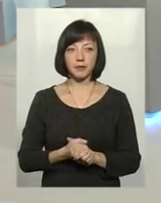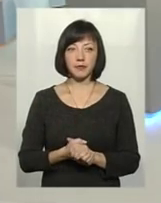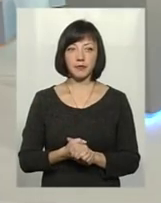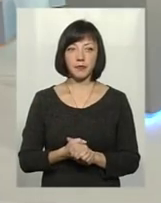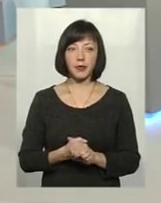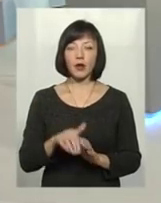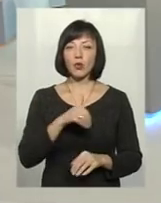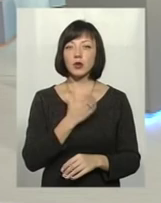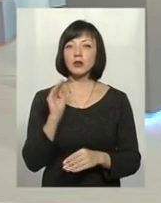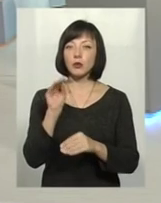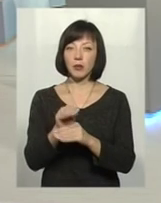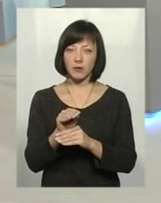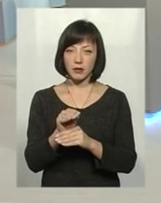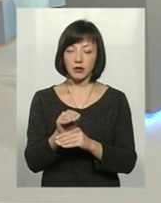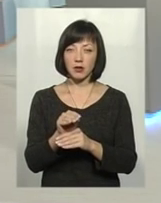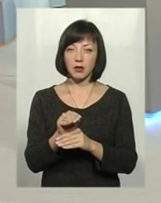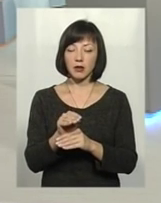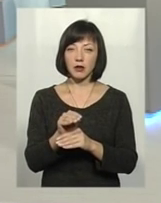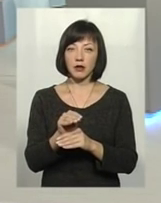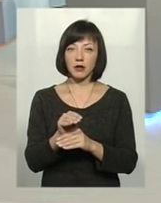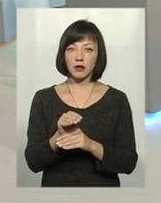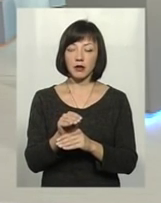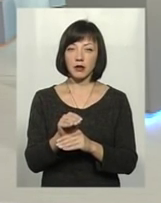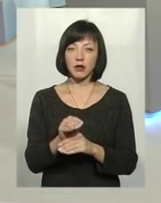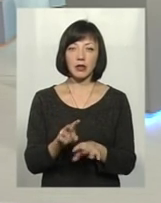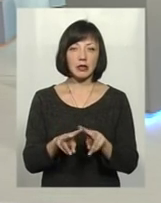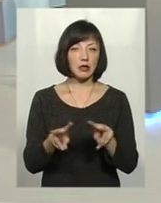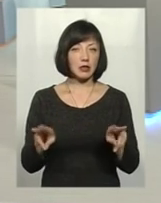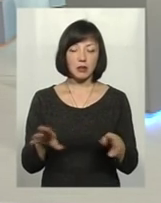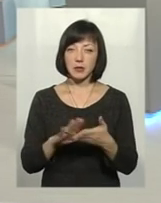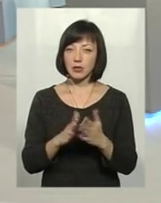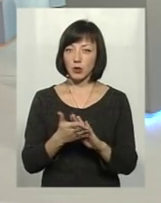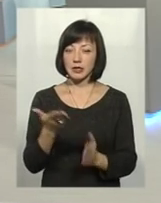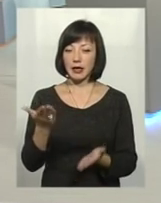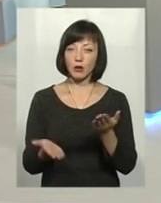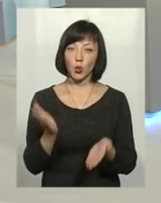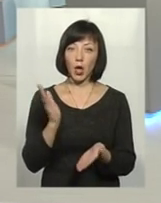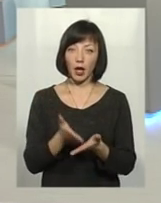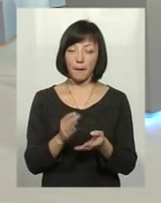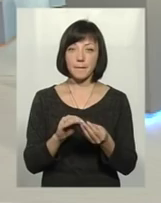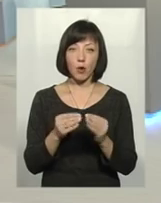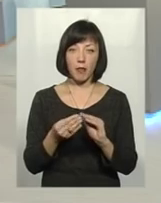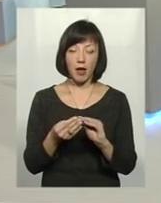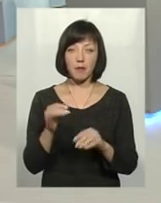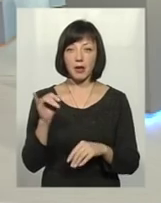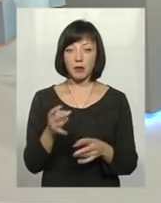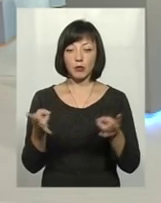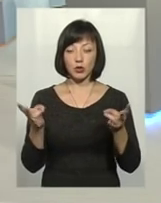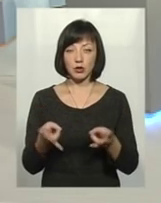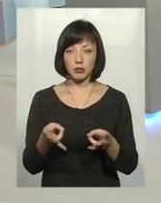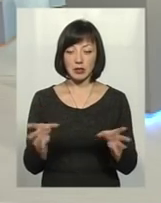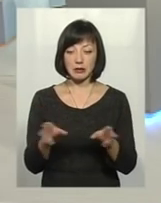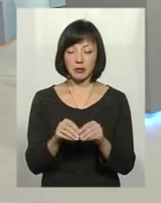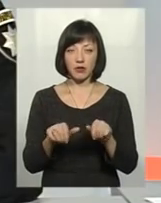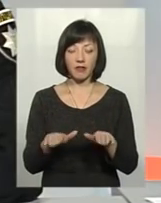ласка, я хотів би додати. Та сама ситуація, якщо є проблема і потрібно